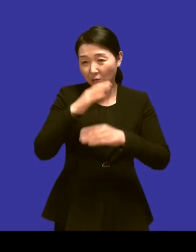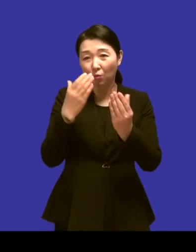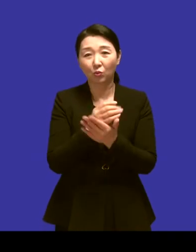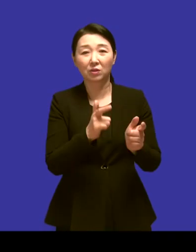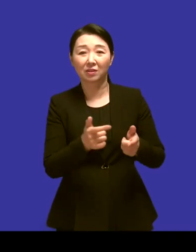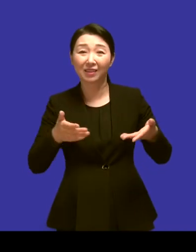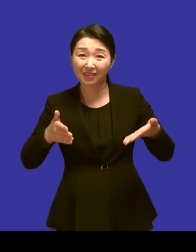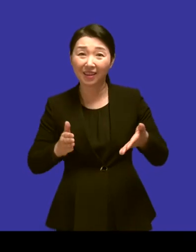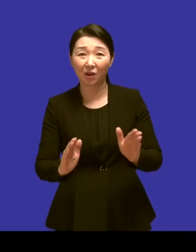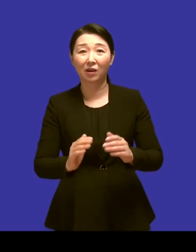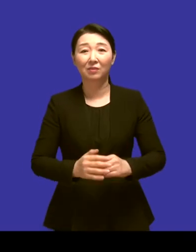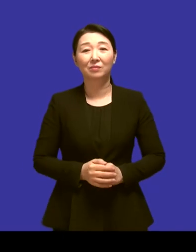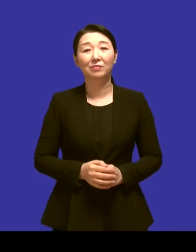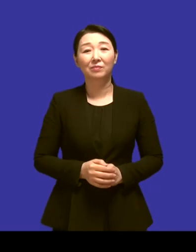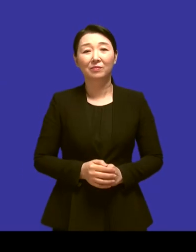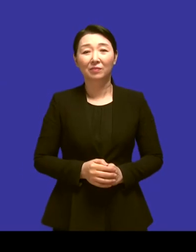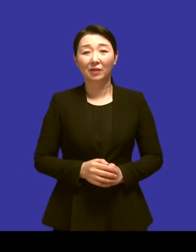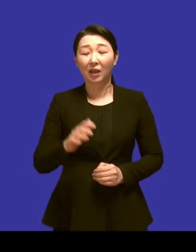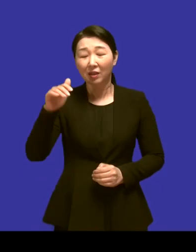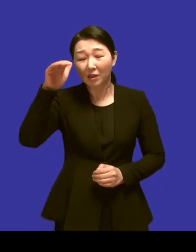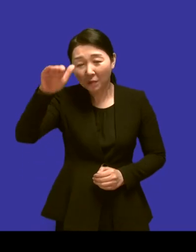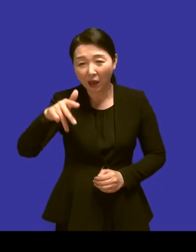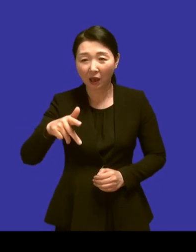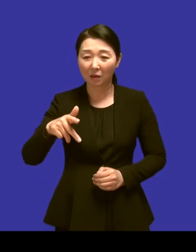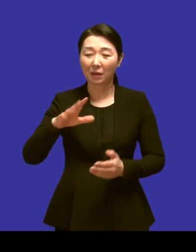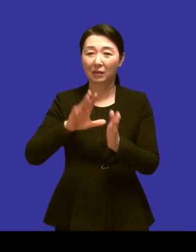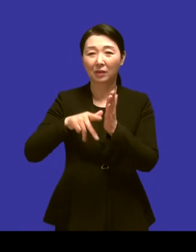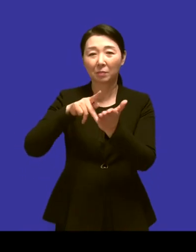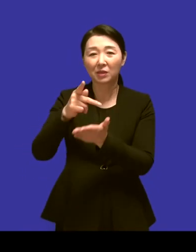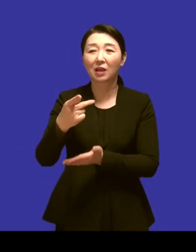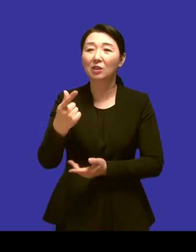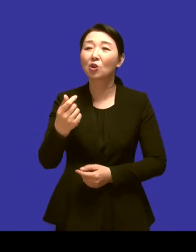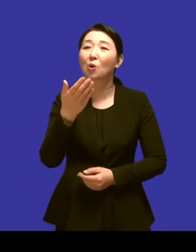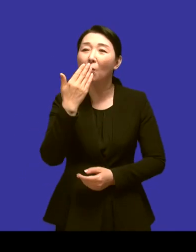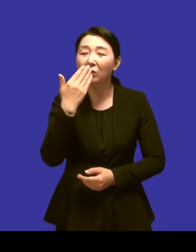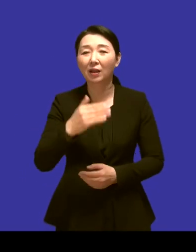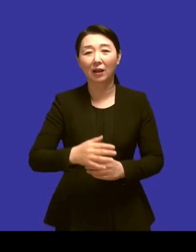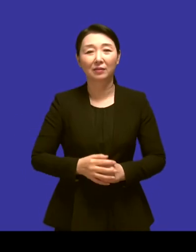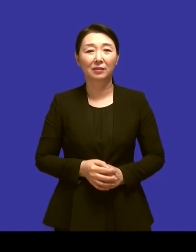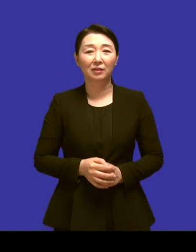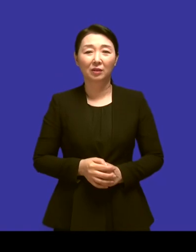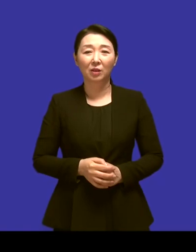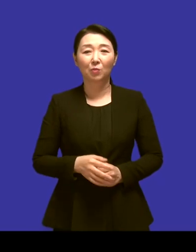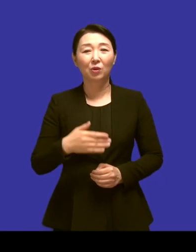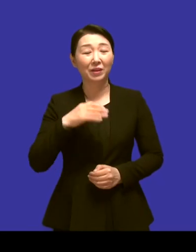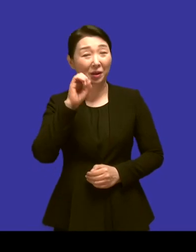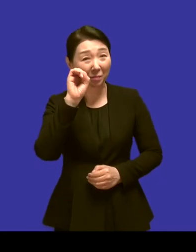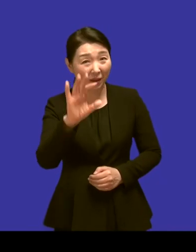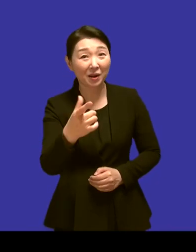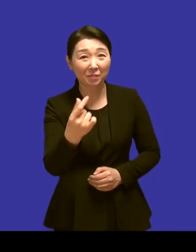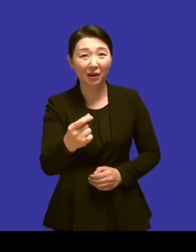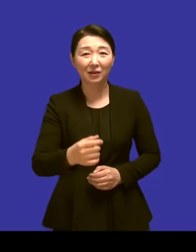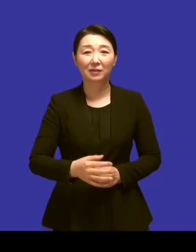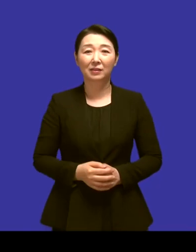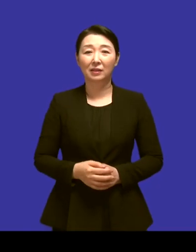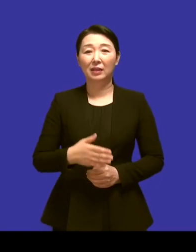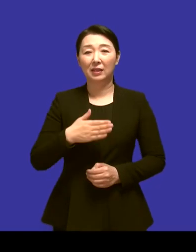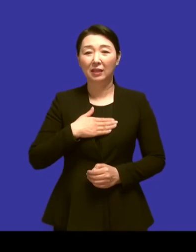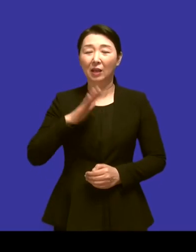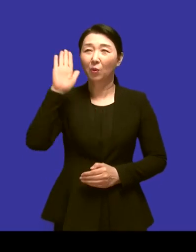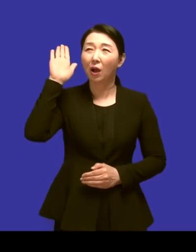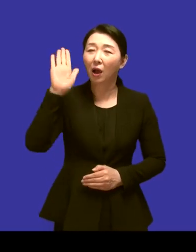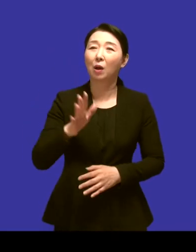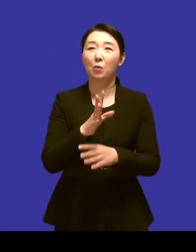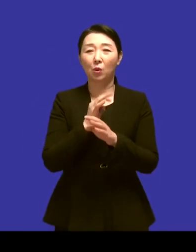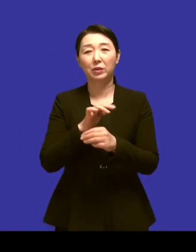모든 것들을 가지고 태어나 힙합 씬을 피자처럼 먹더라. 야금 물론 내가 얘기해 준 거지만 나도